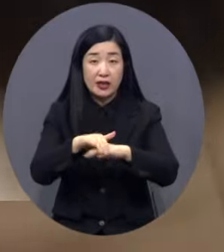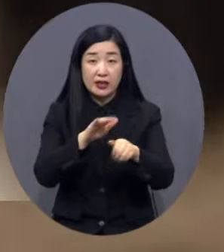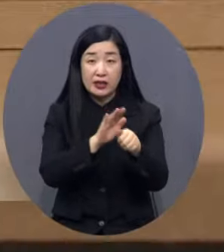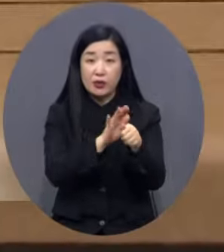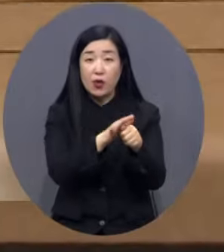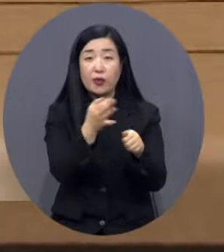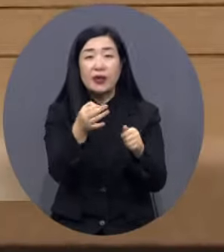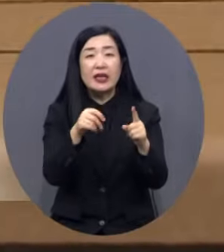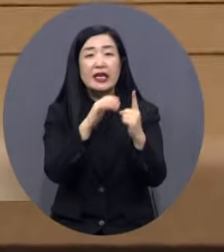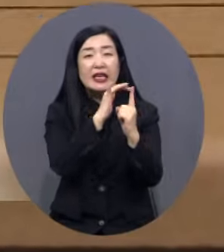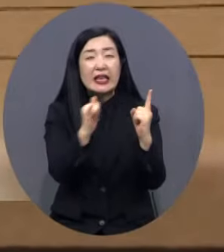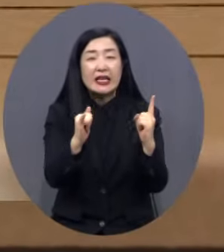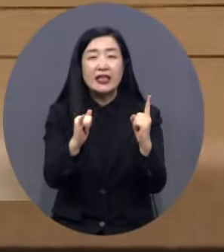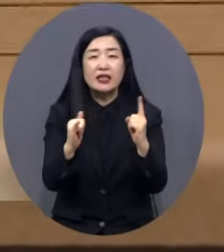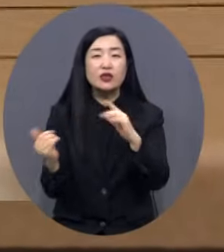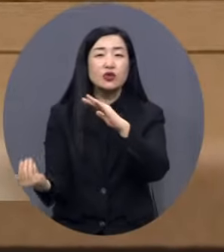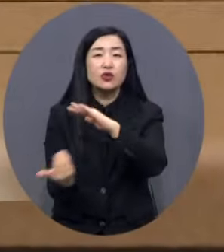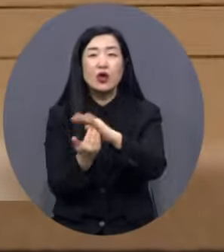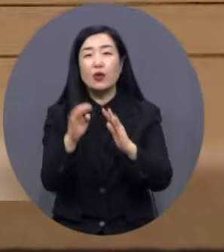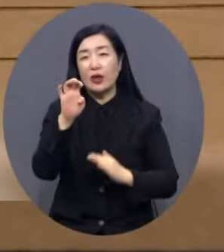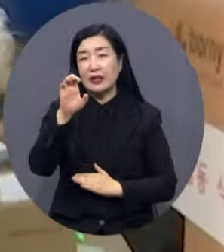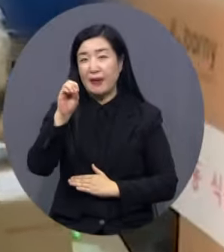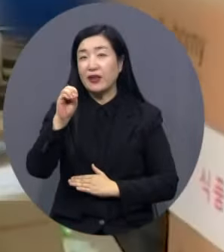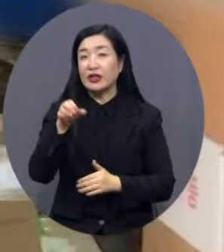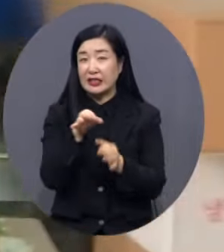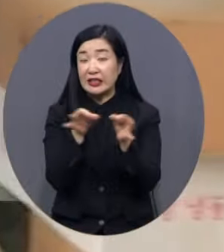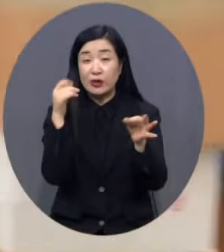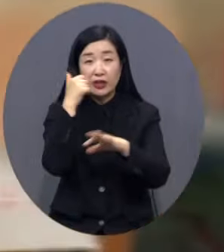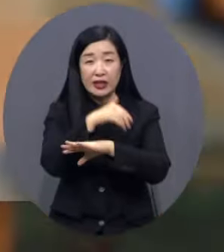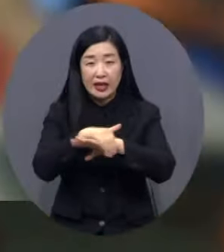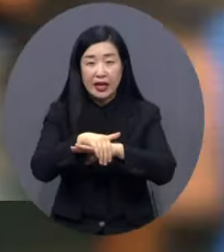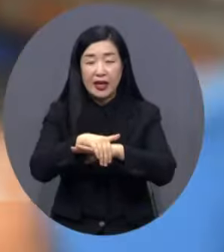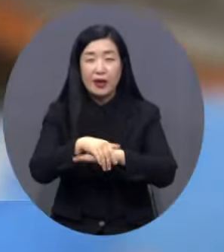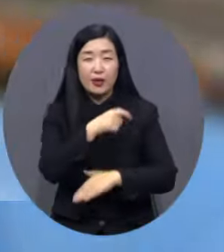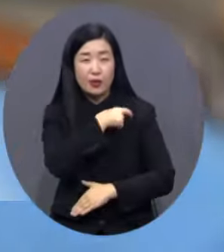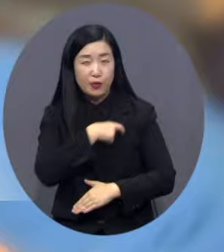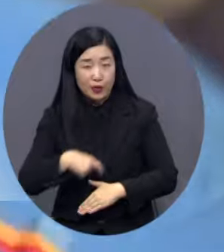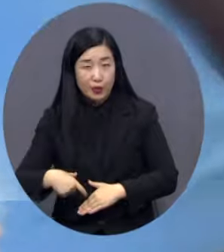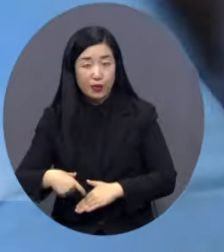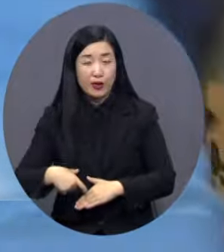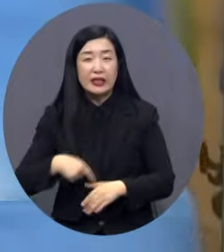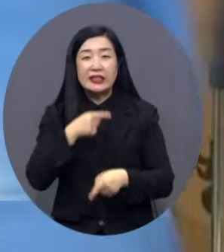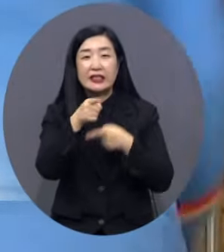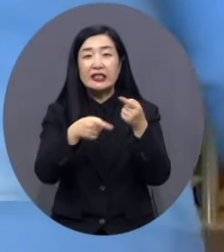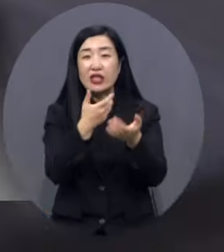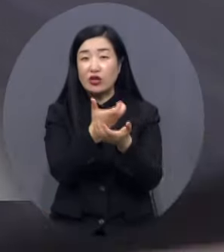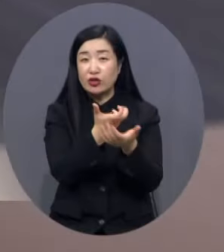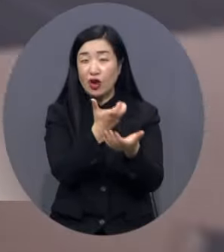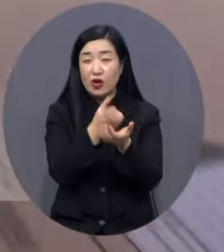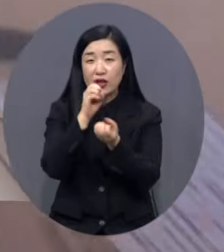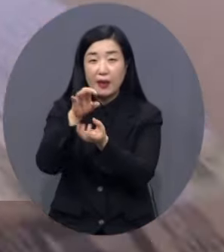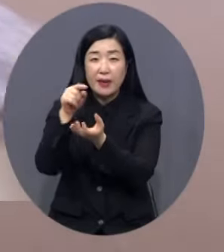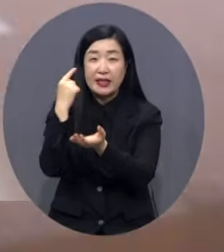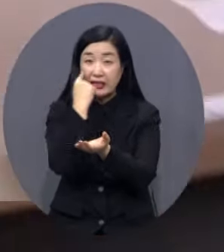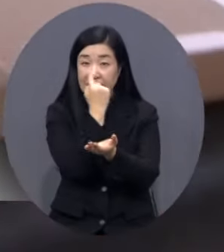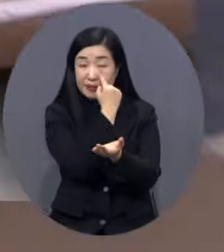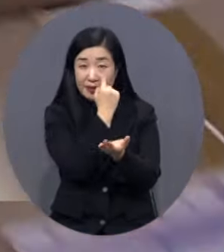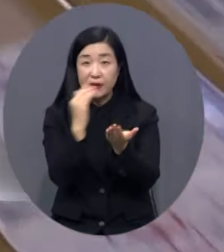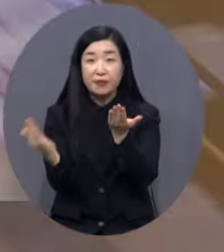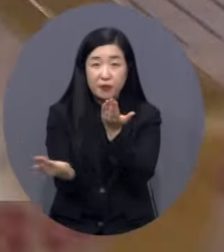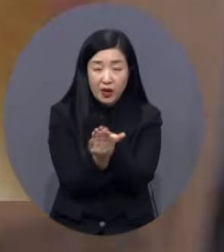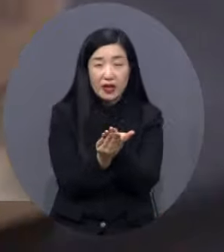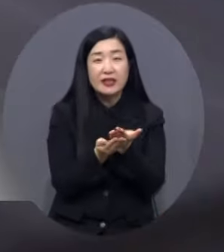1인당 연간 최대 40만 원이며 읍면동 행정 복지센터에 신청서와 택배 이용 증빙 자료를